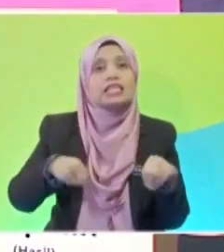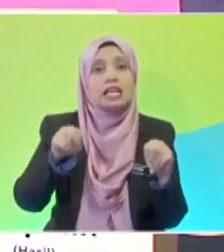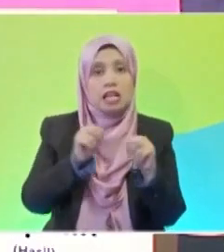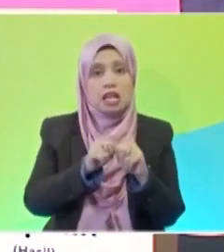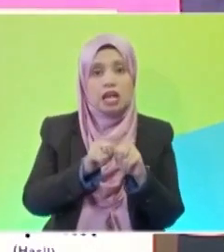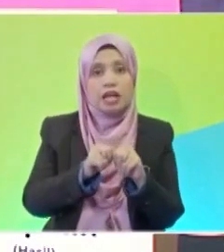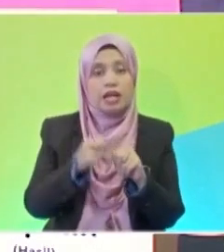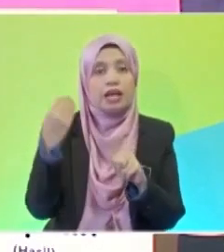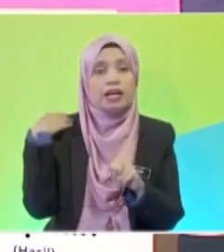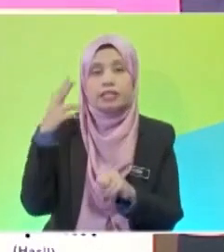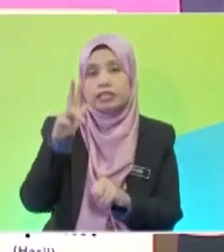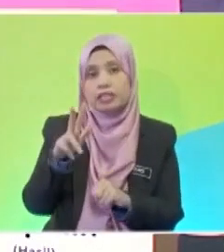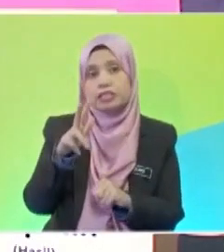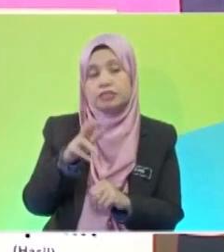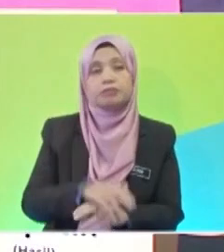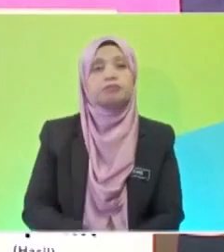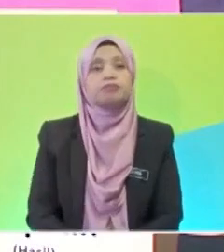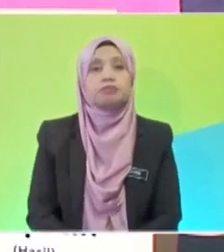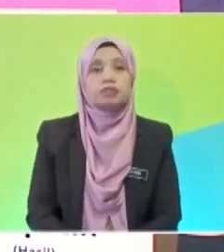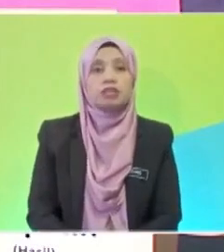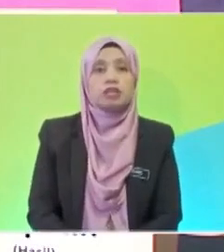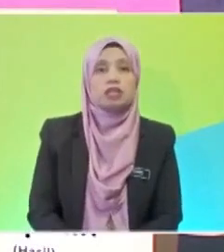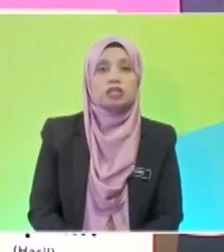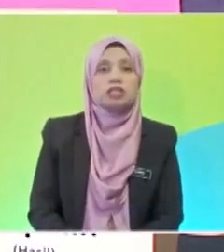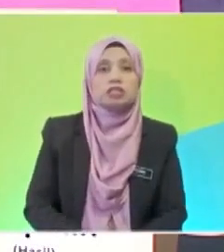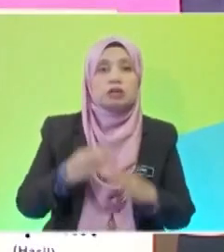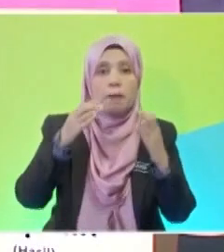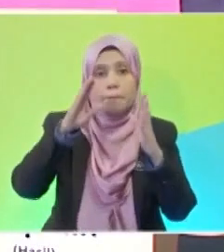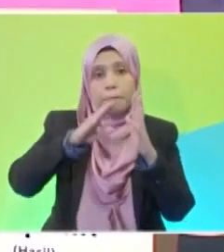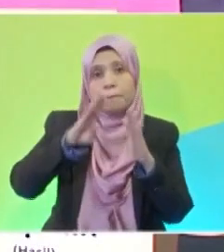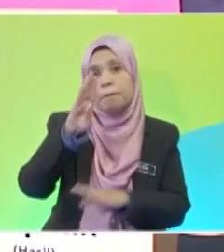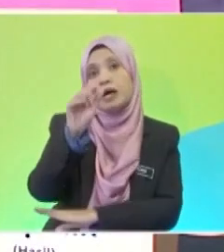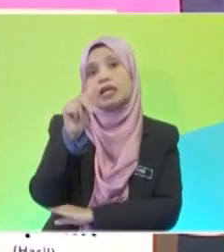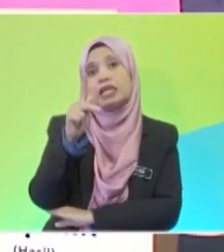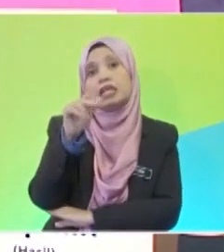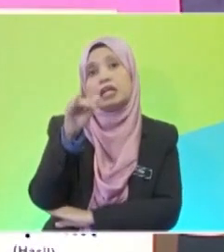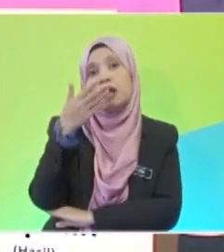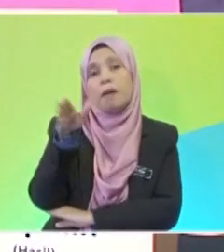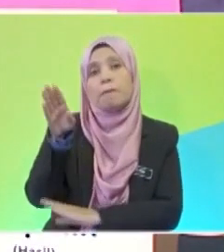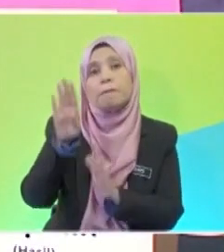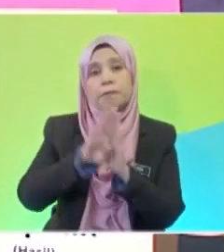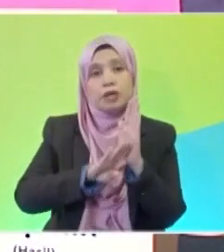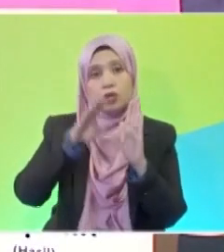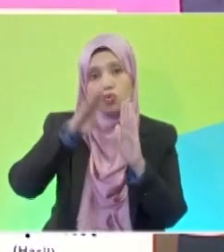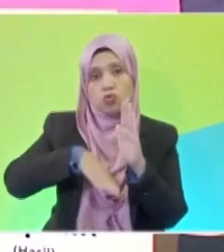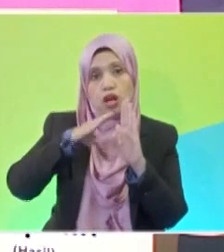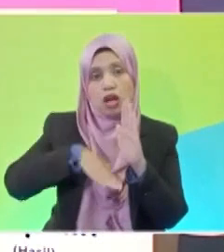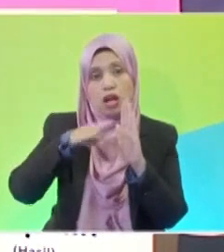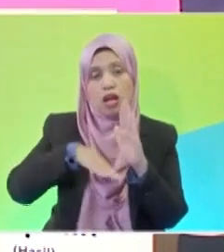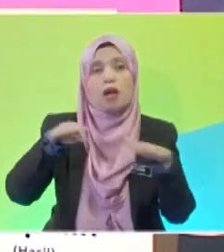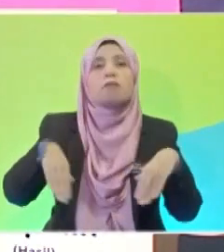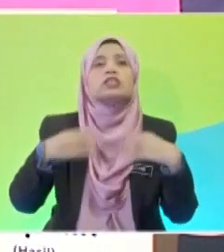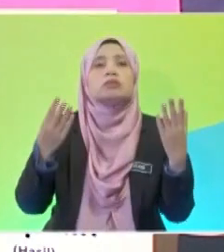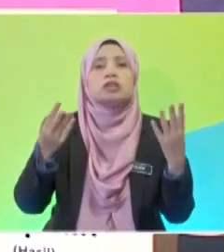dan juga penilaian semula. Okay, hari ini cikgu tunjuk bakir berkurangan sebab cikgu tengok ramai murid-murid masih macam mana nak